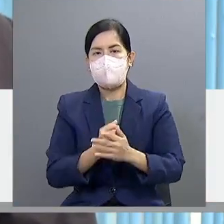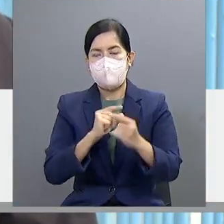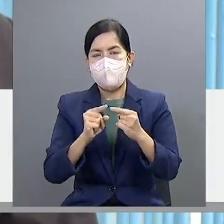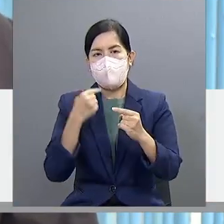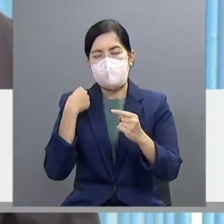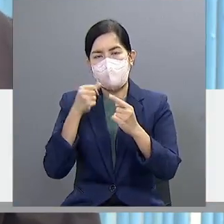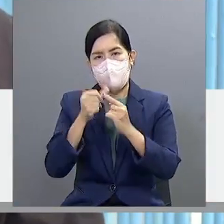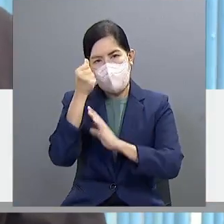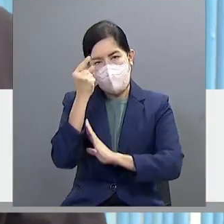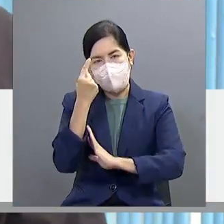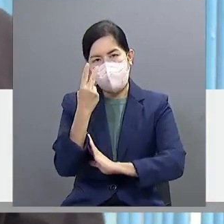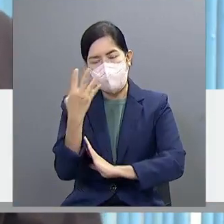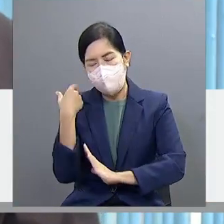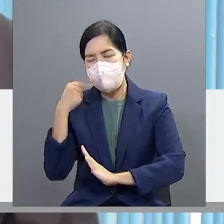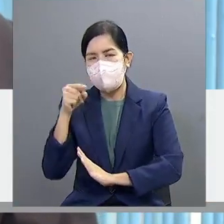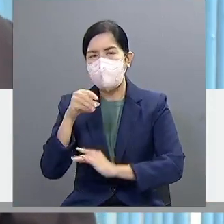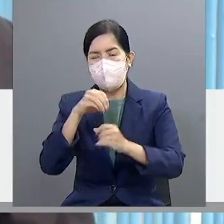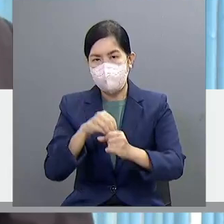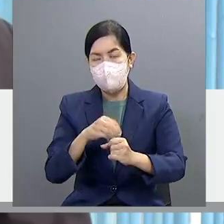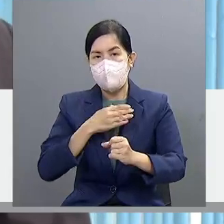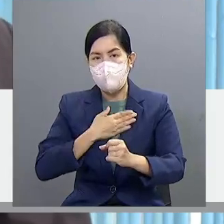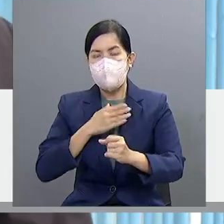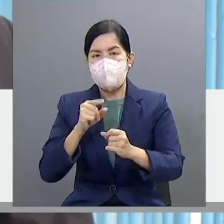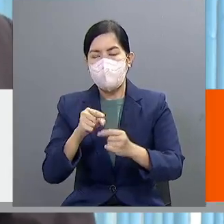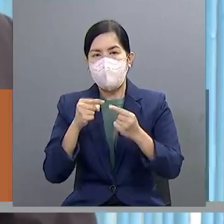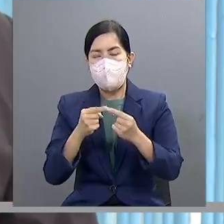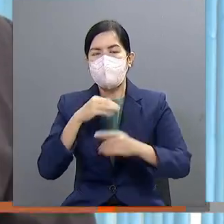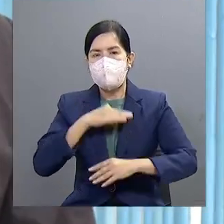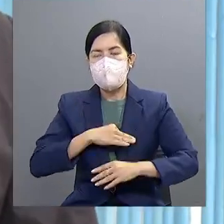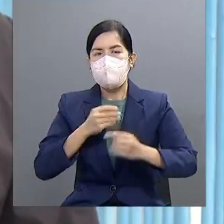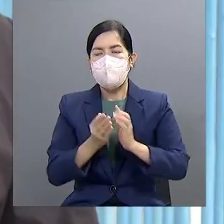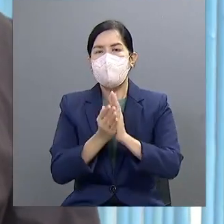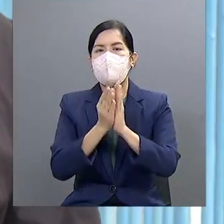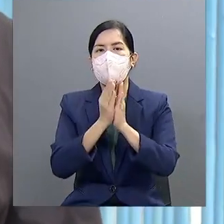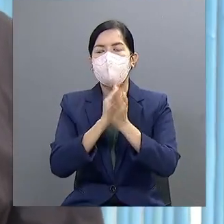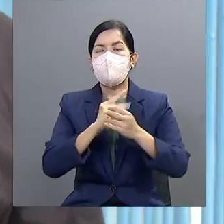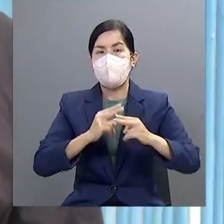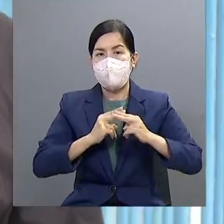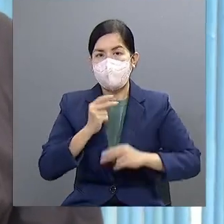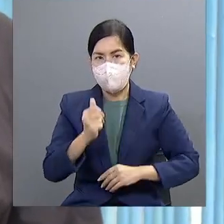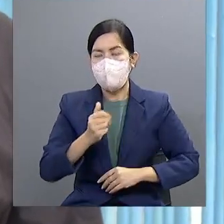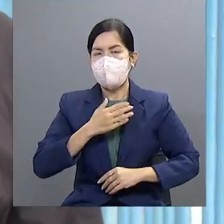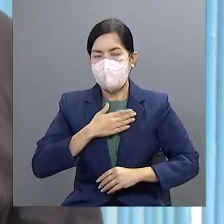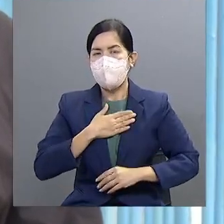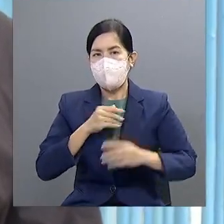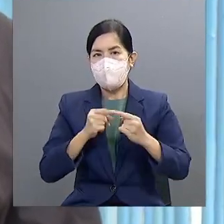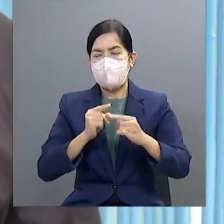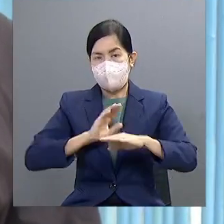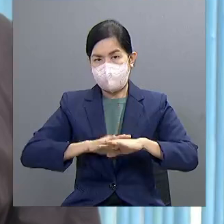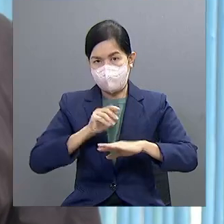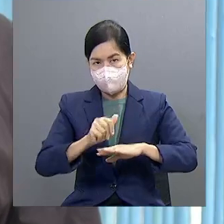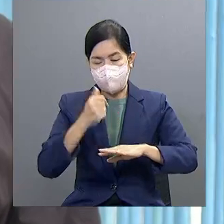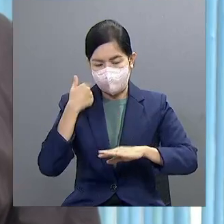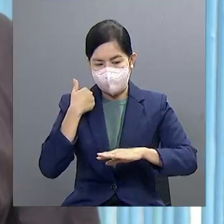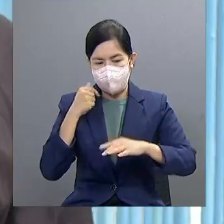ขึ้นแล้วเราก็อยู่ในเราด้วยความที่เราเนี่ยพอมีความรู้ความสามารถนะครับเราก็เลยได้อยู่ในจุดที่ดี